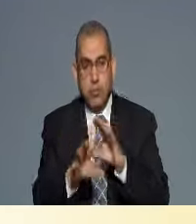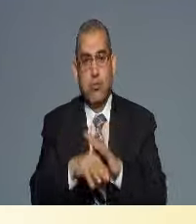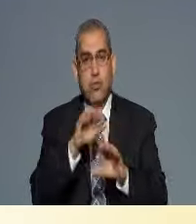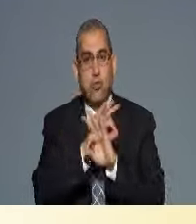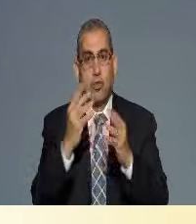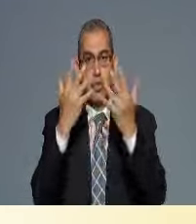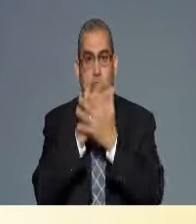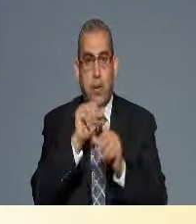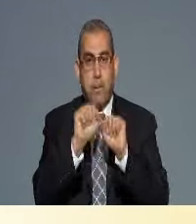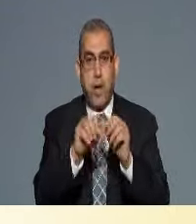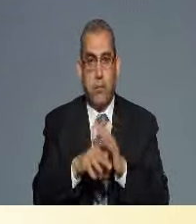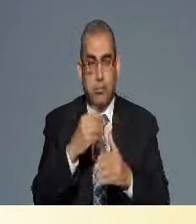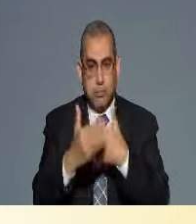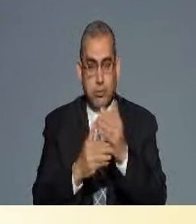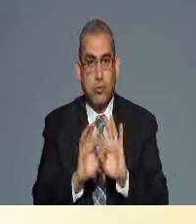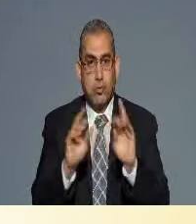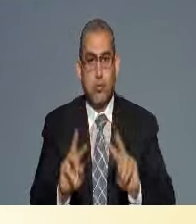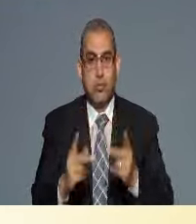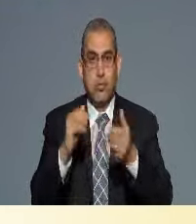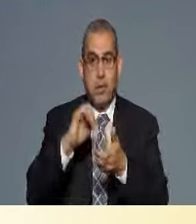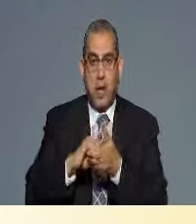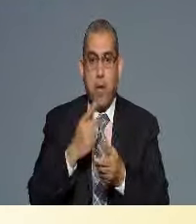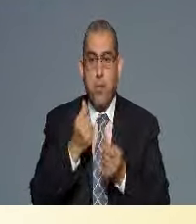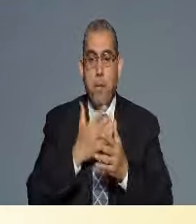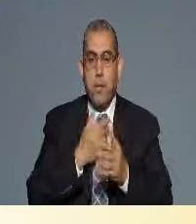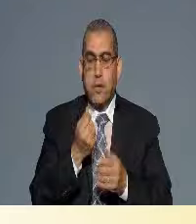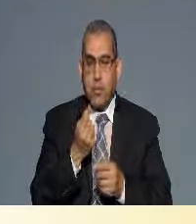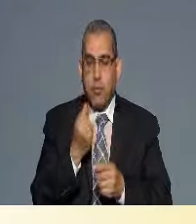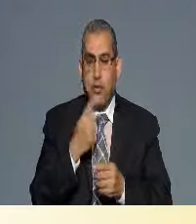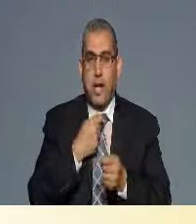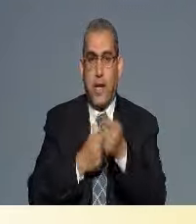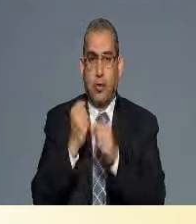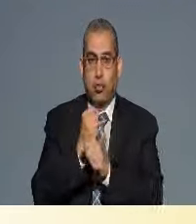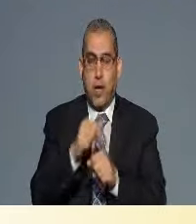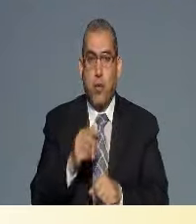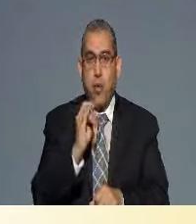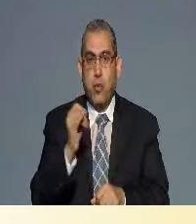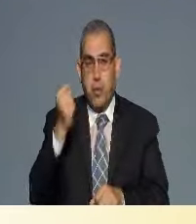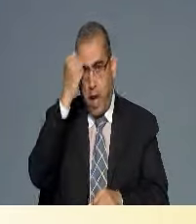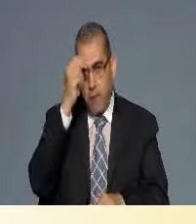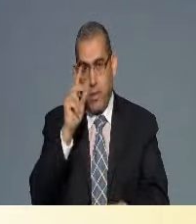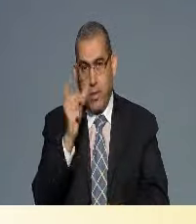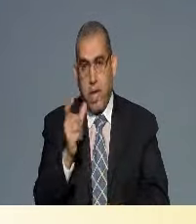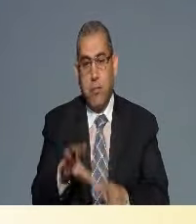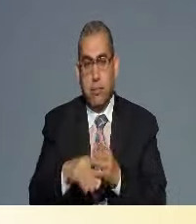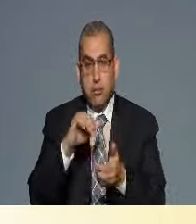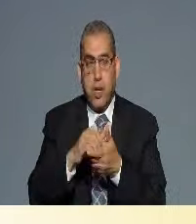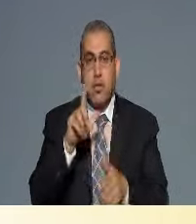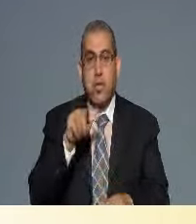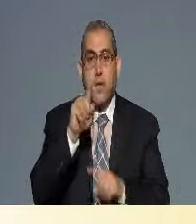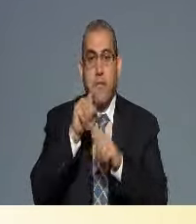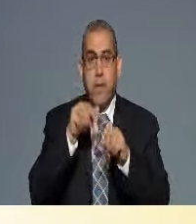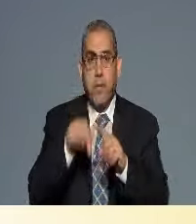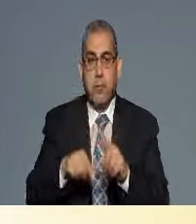الخاص بها وطورت منه التعاقد بالعمله المحليه ل 500 الف طن، تعد سيادتك 16% من